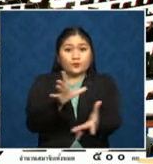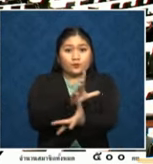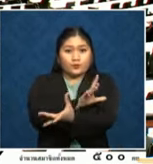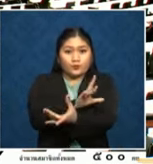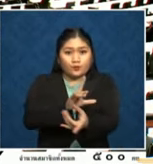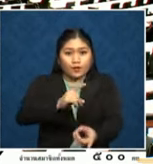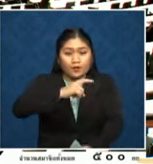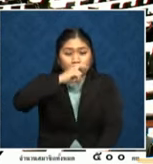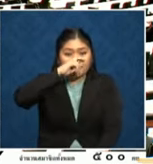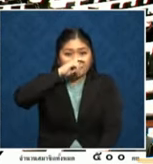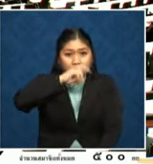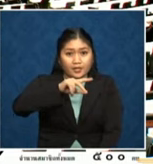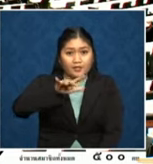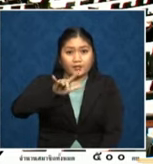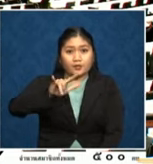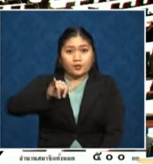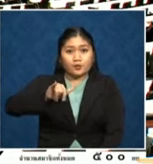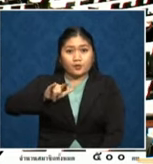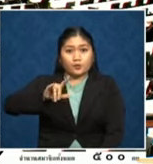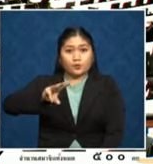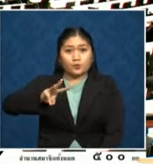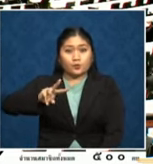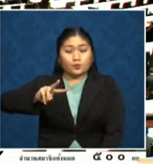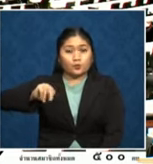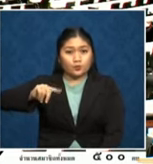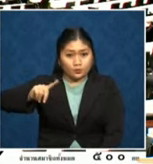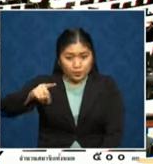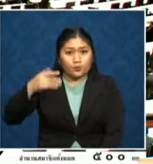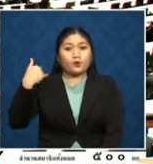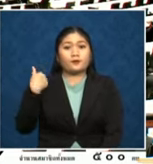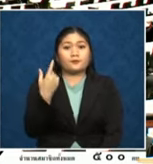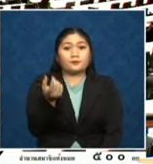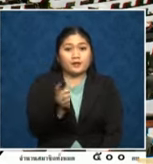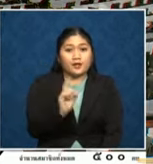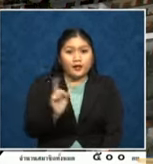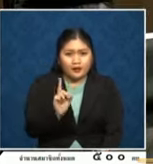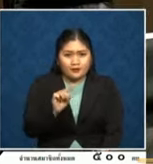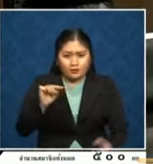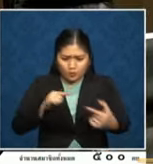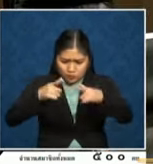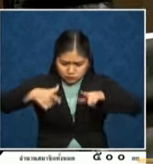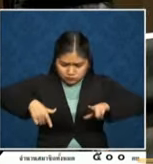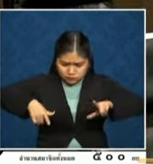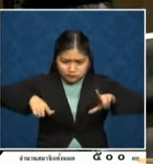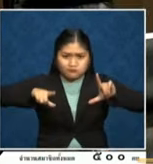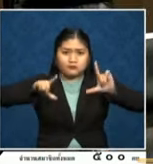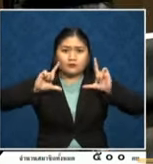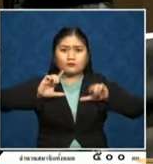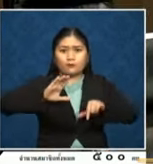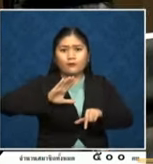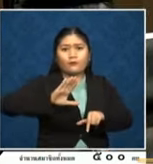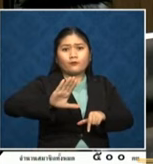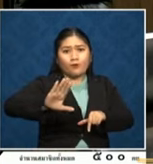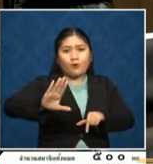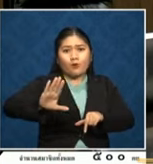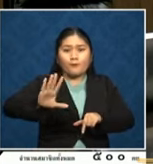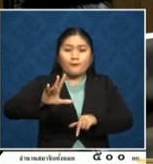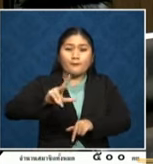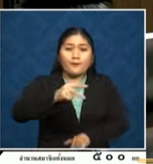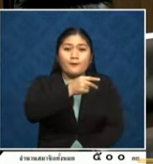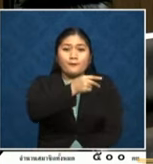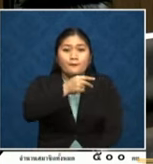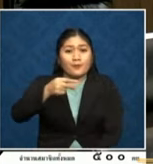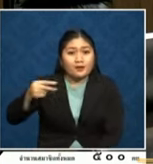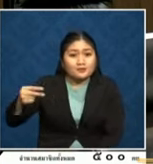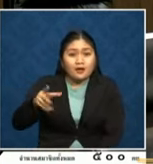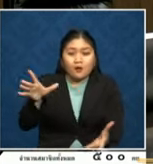ระบุรีของกลุ่มชาติพันธุ์อำเภอเสาให้อำเภอเมืองอำเภอเฉลิมเกียรติเป็นเสน่ห์เป็นเอกลักษณ์เฉพาะตนไม่ว่าจะเป็นภาษาที่งดงามขนบ